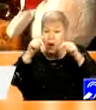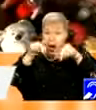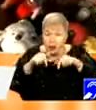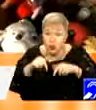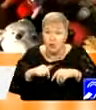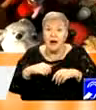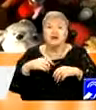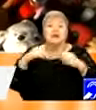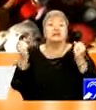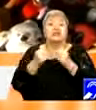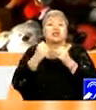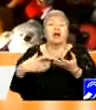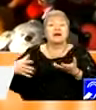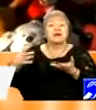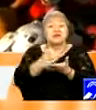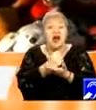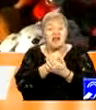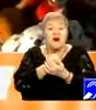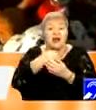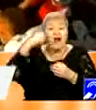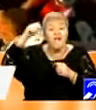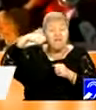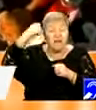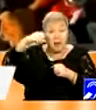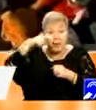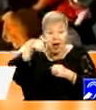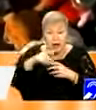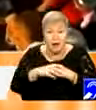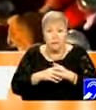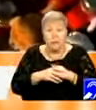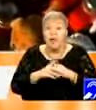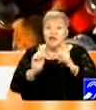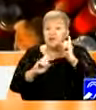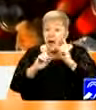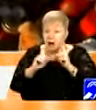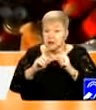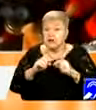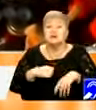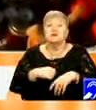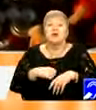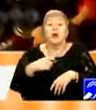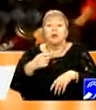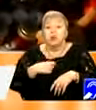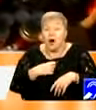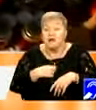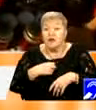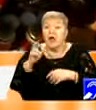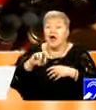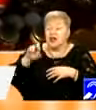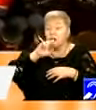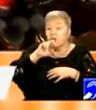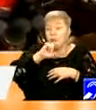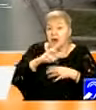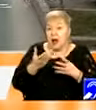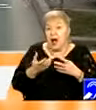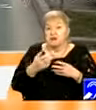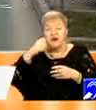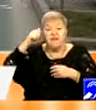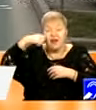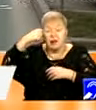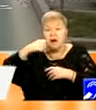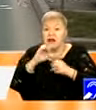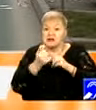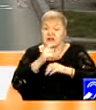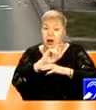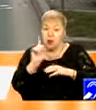să salveze cumva respectivele imagini, dacă acestea vor putea fi în vreun fel sau altul recuperate, însă evident din